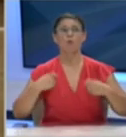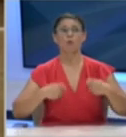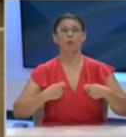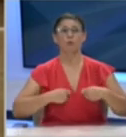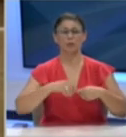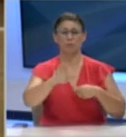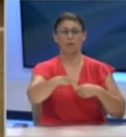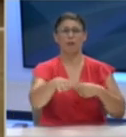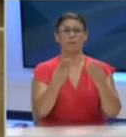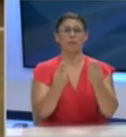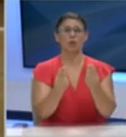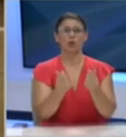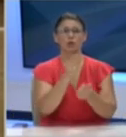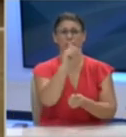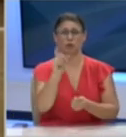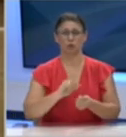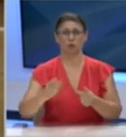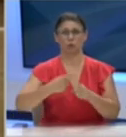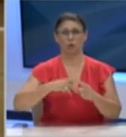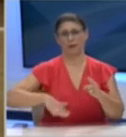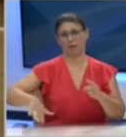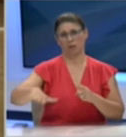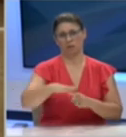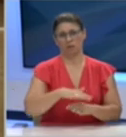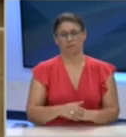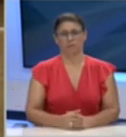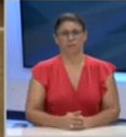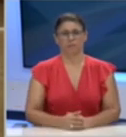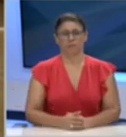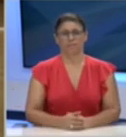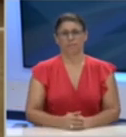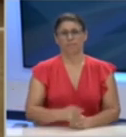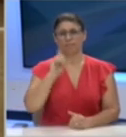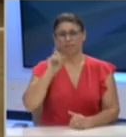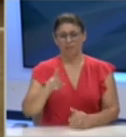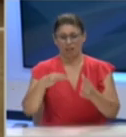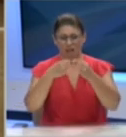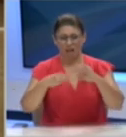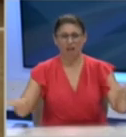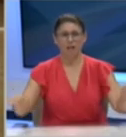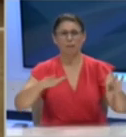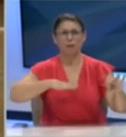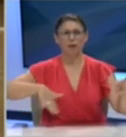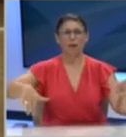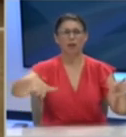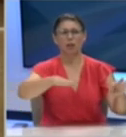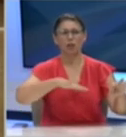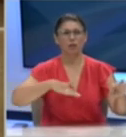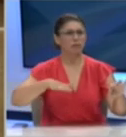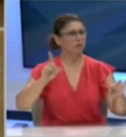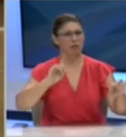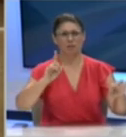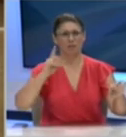υποβάθμιση της ποιότητας ζωής του ελληνικού λαού. Η πιθανότητα πλέον ερημοποίησης περιοχών δεν είναι